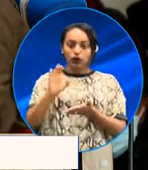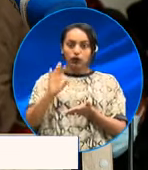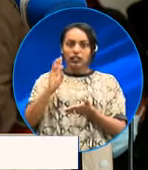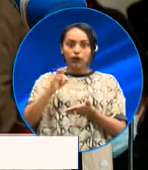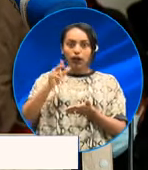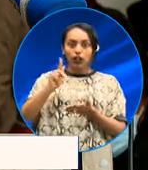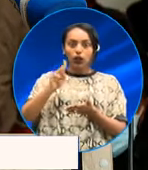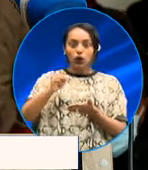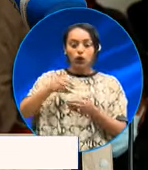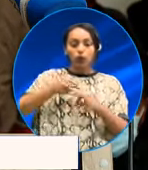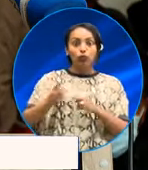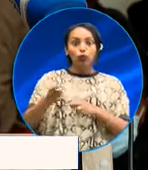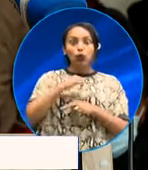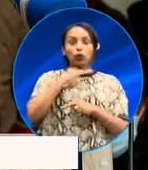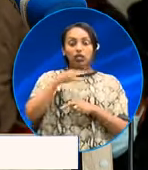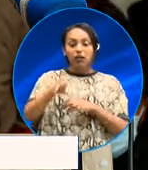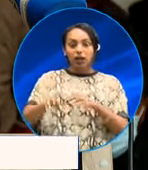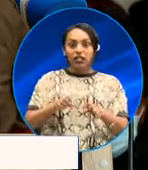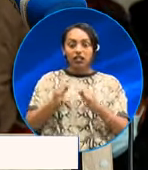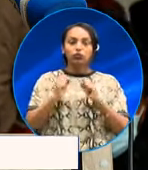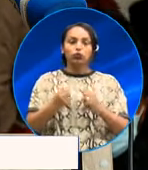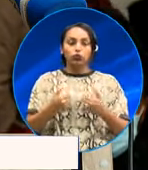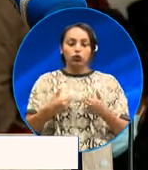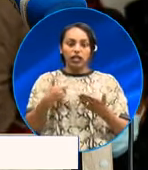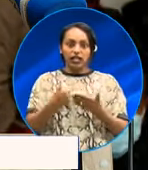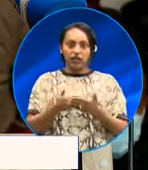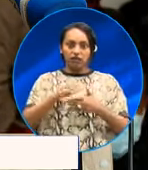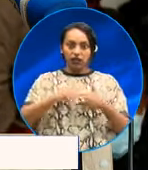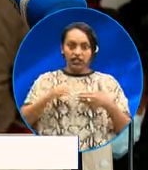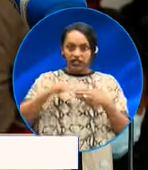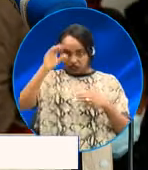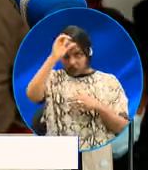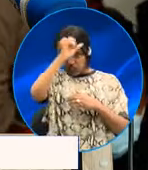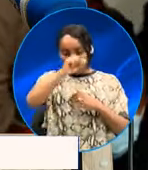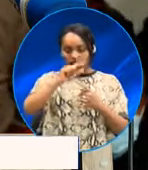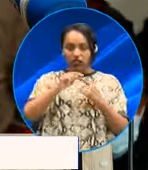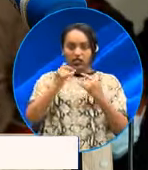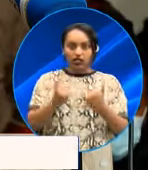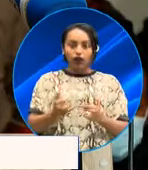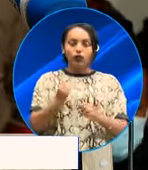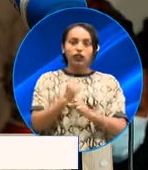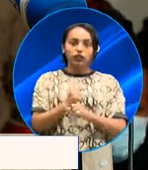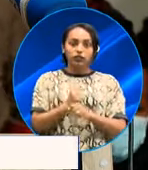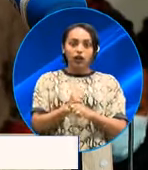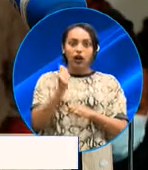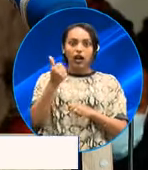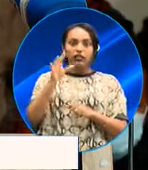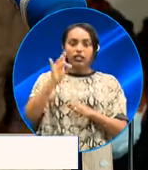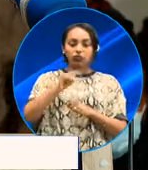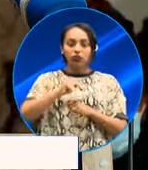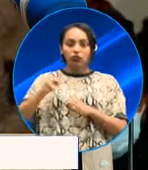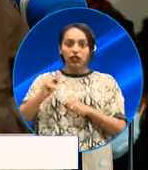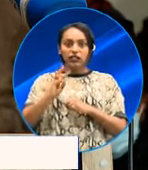190,270 ኪሎ ግራም የሚሆን ቆሻሻ ማንሳት ችለናል። ይህም በገንዘብ ሲተመን እስካሁን የተሰራው